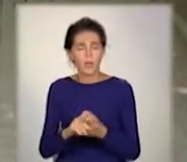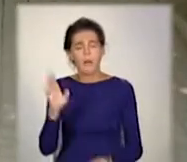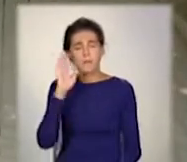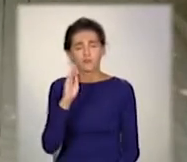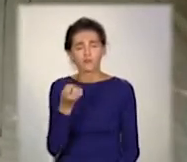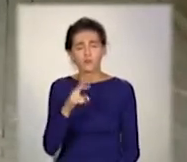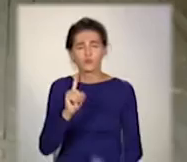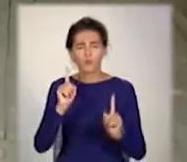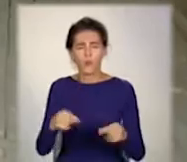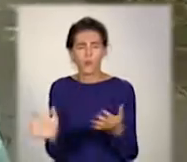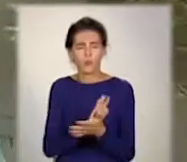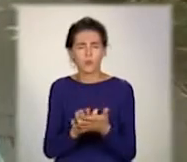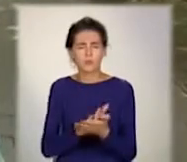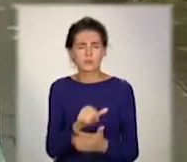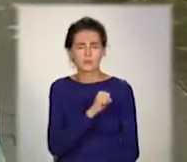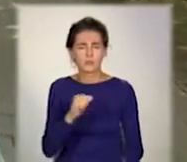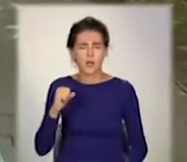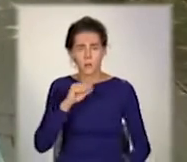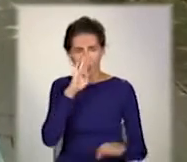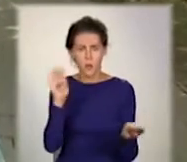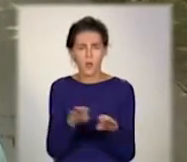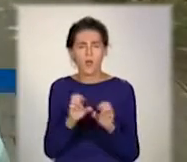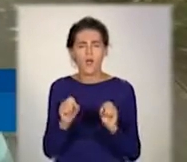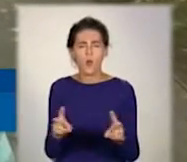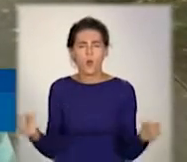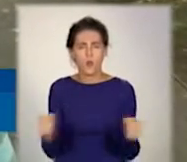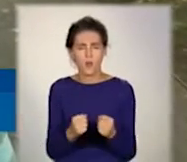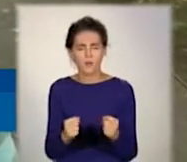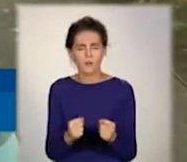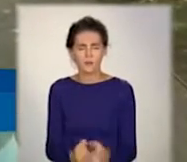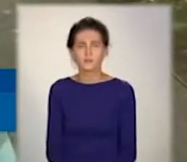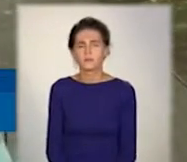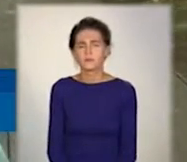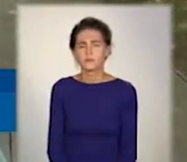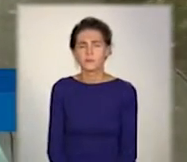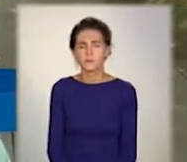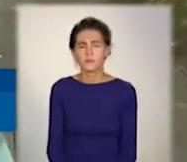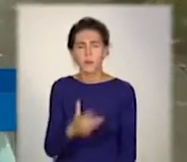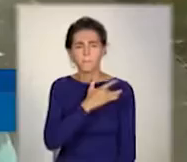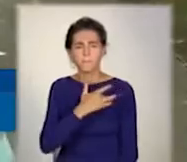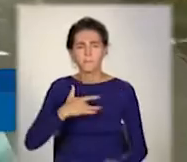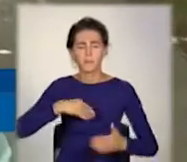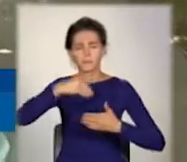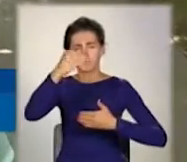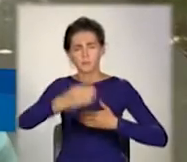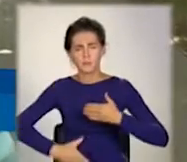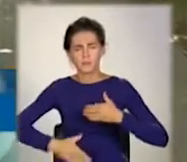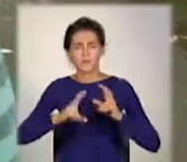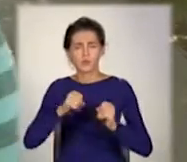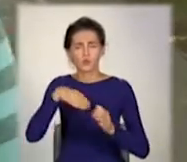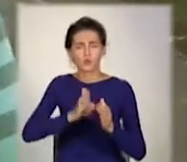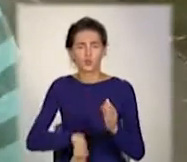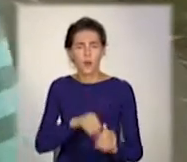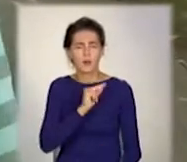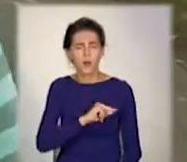почищає фільтри самотужки. Як холодильник, тільки наоборот. Понимаете, если сзади пыль собирается, значит он хуже работает, потому